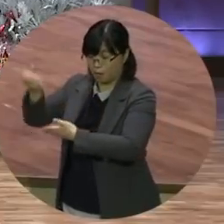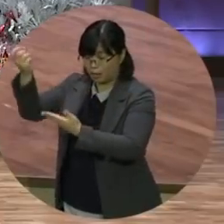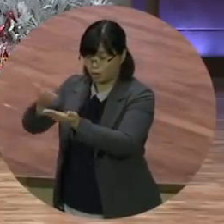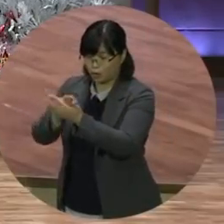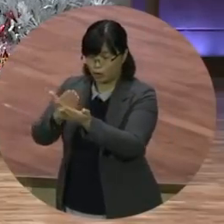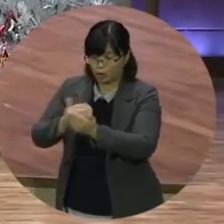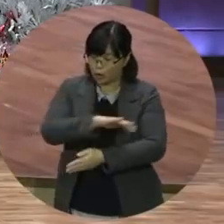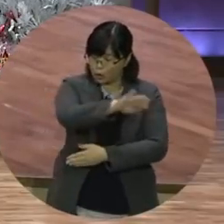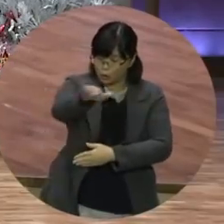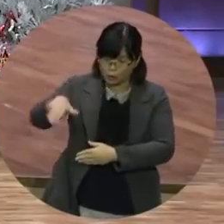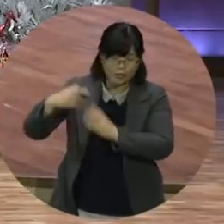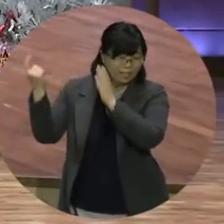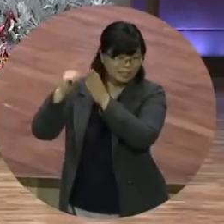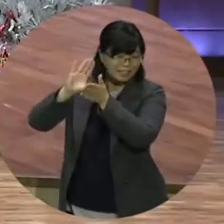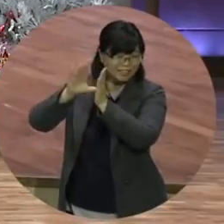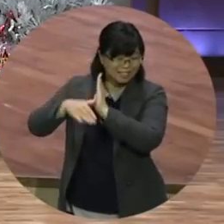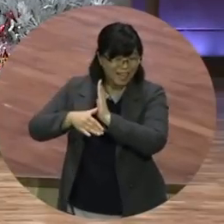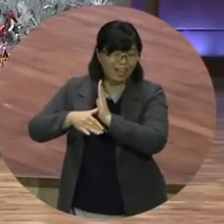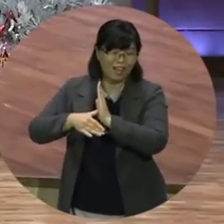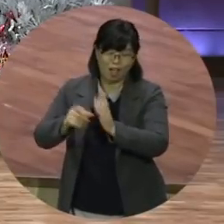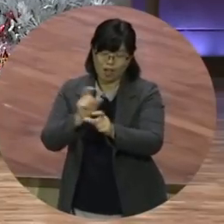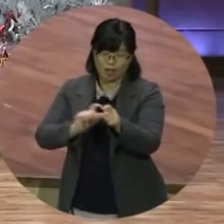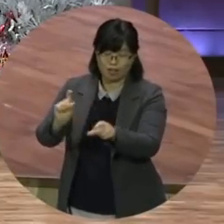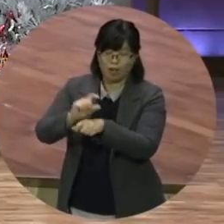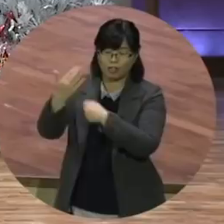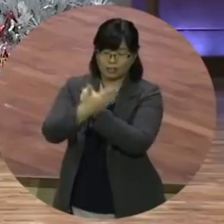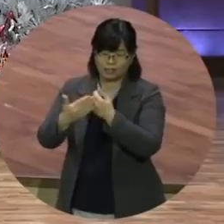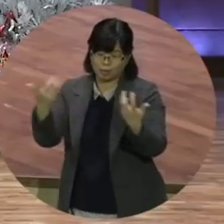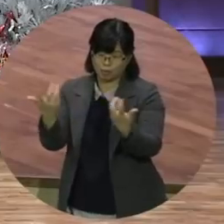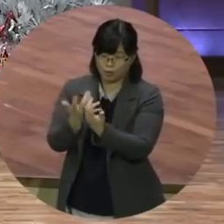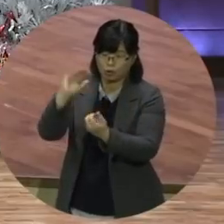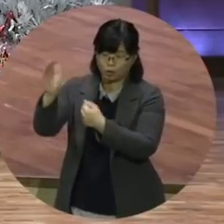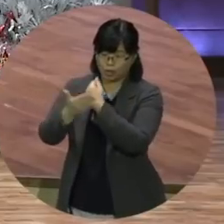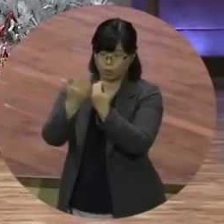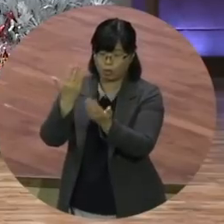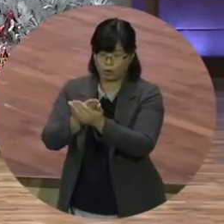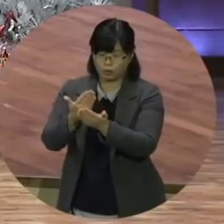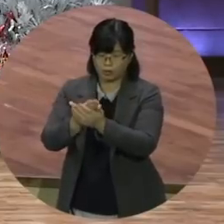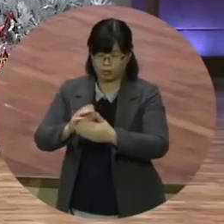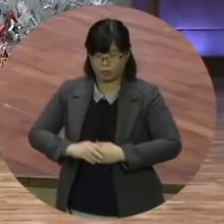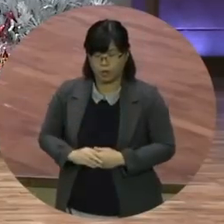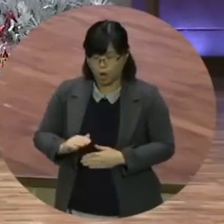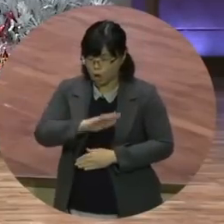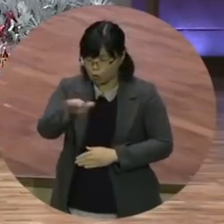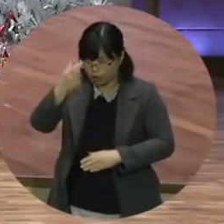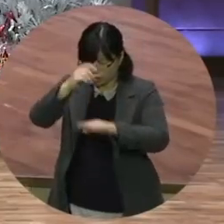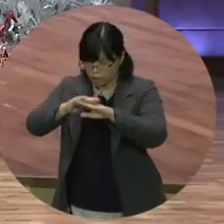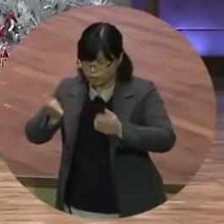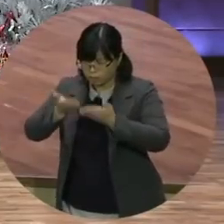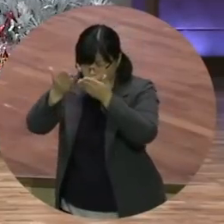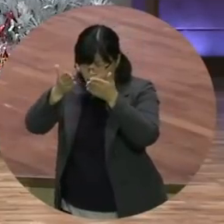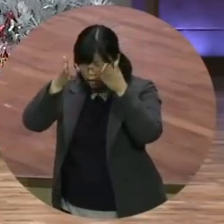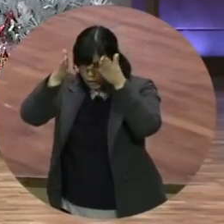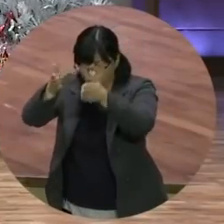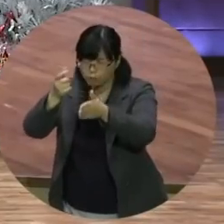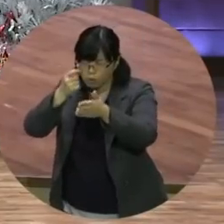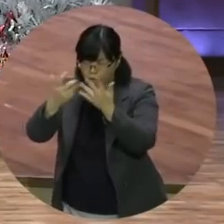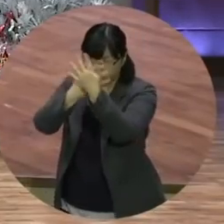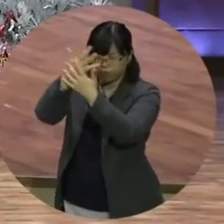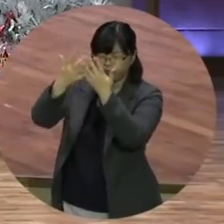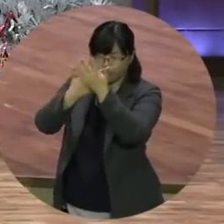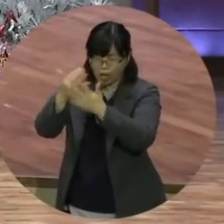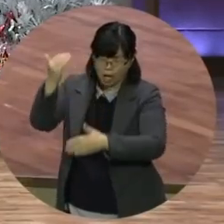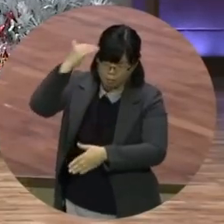인도하여 주시옵소서. 예배를 방해하고 두 마음을 붓게 하고 잡상각을 갖다 드는 악한 마귀 흑암